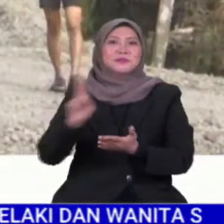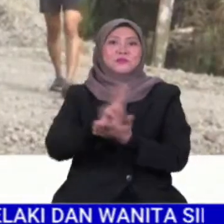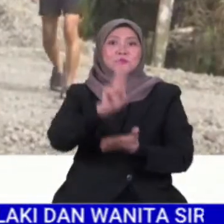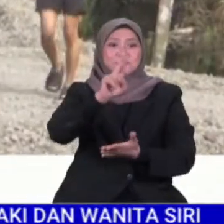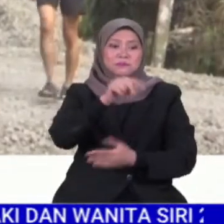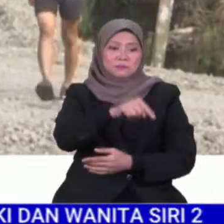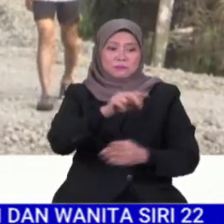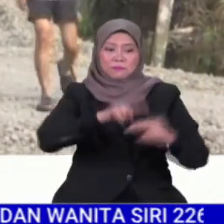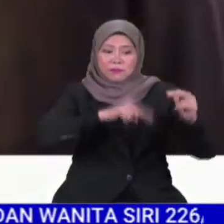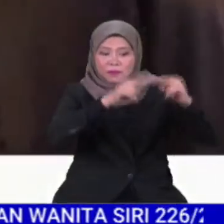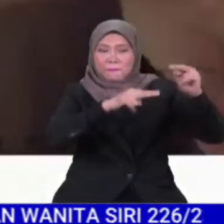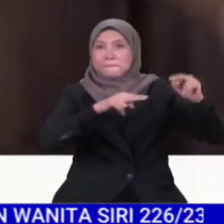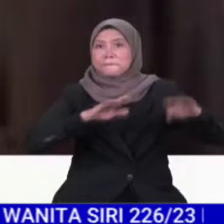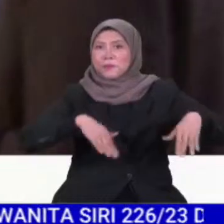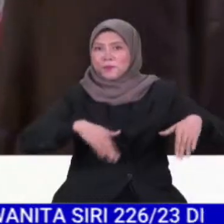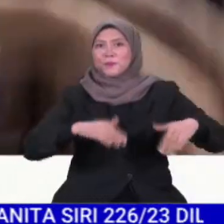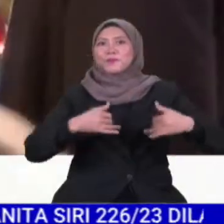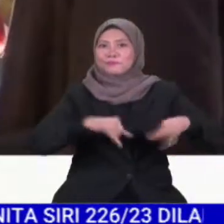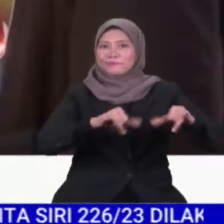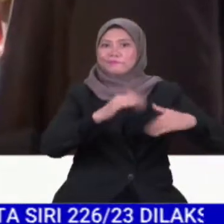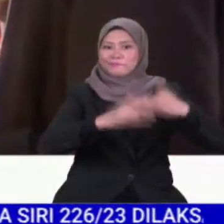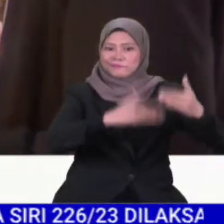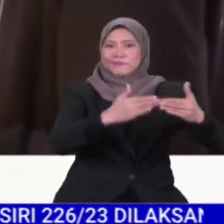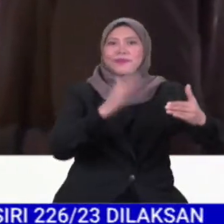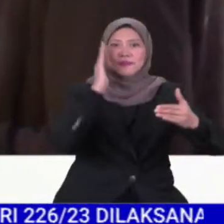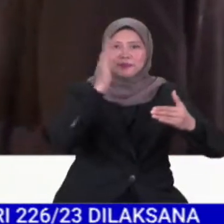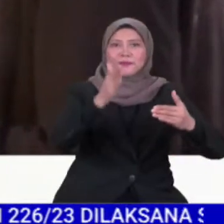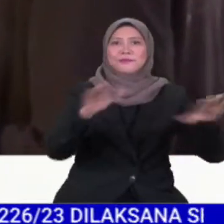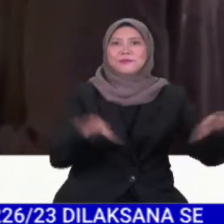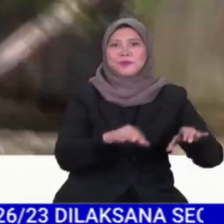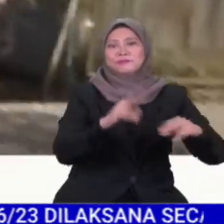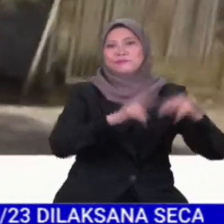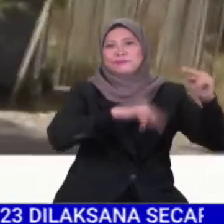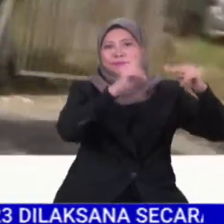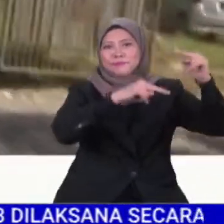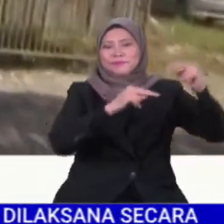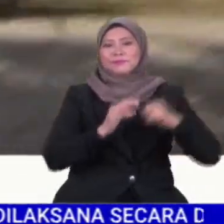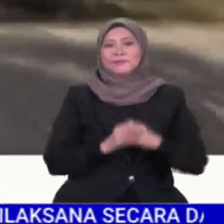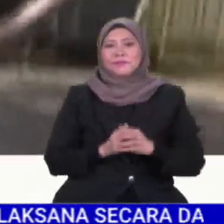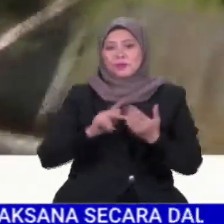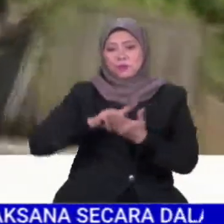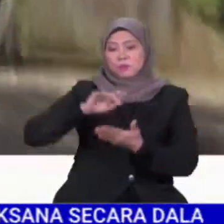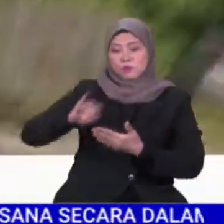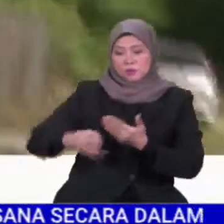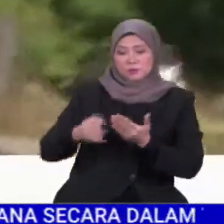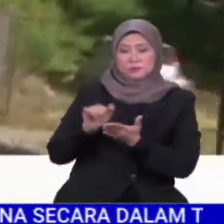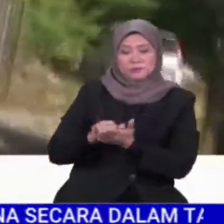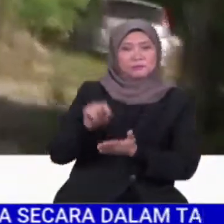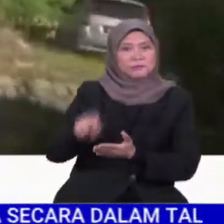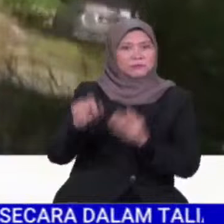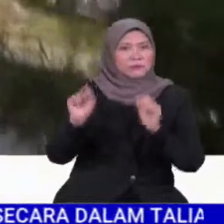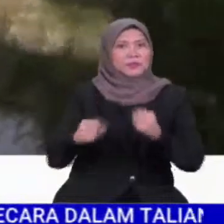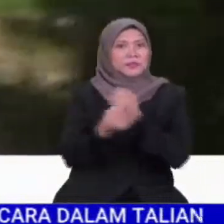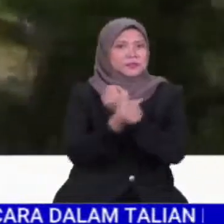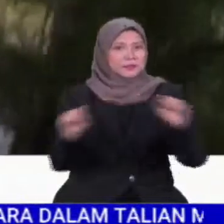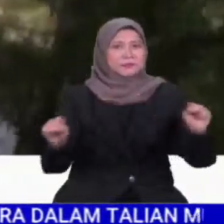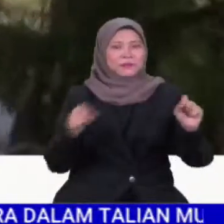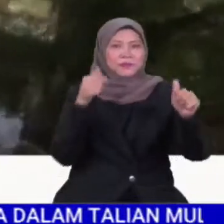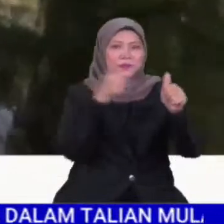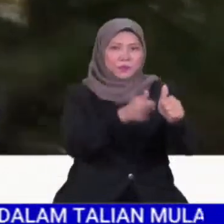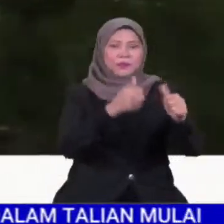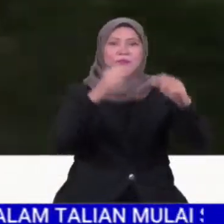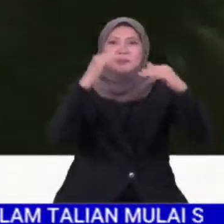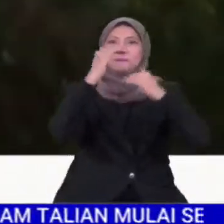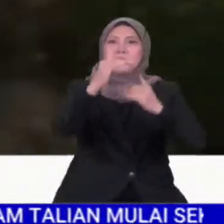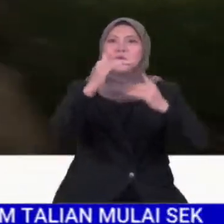belum dilaksana juga akan dilaksanakan tahun ini. Beliau berharap semua projek terbabit dapat disiapkan mengikut